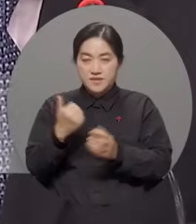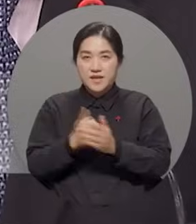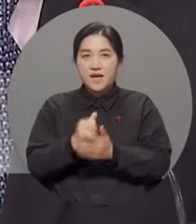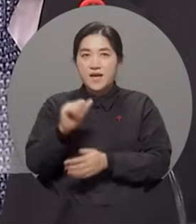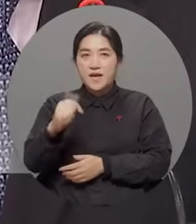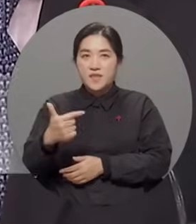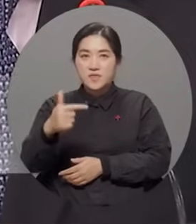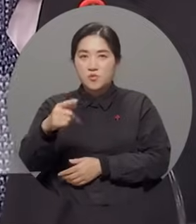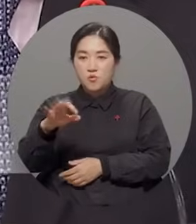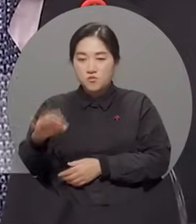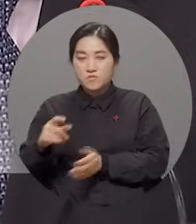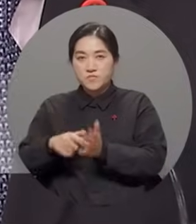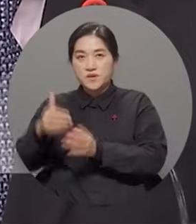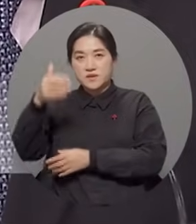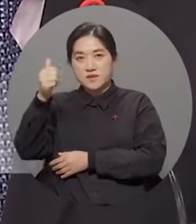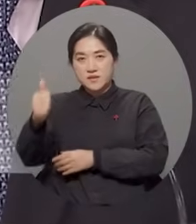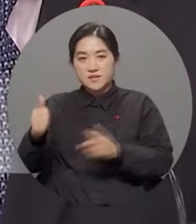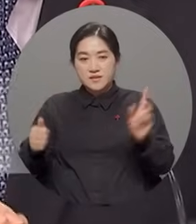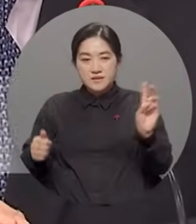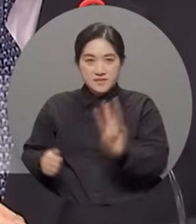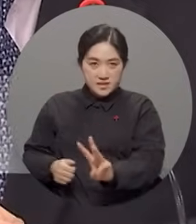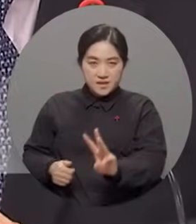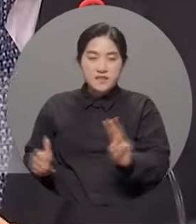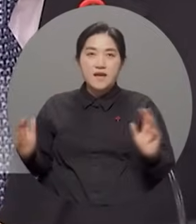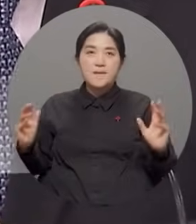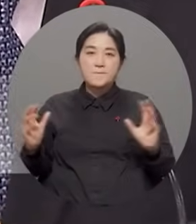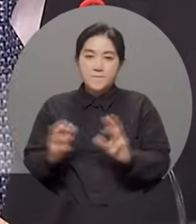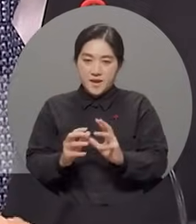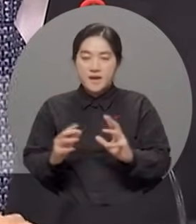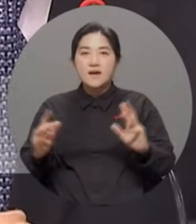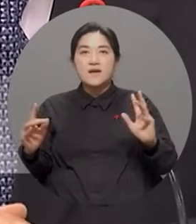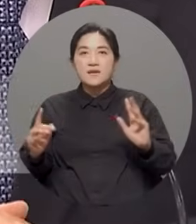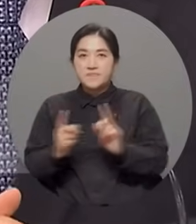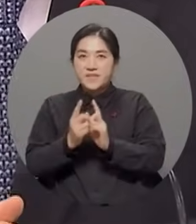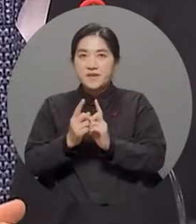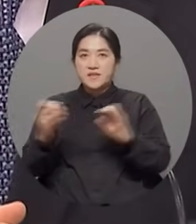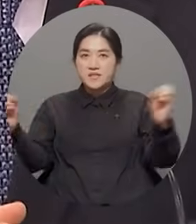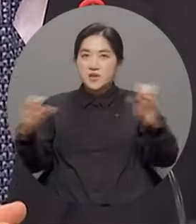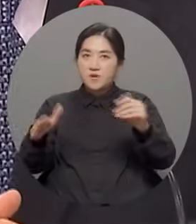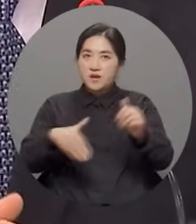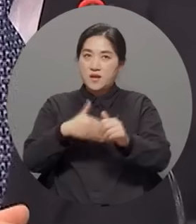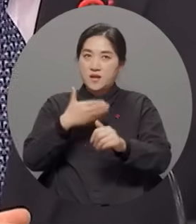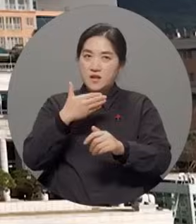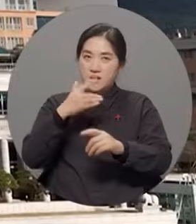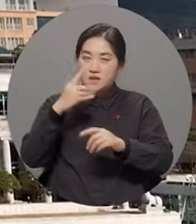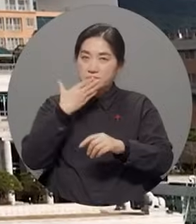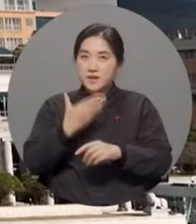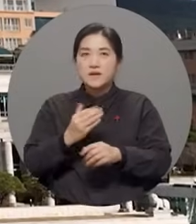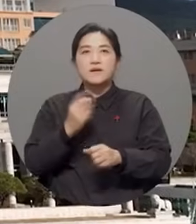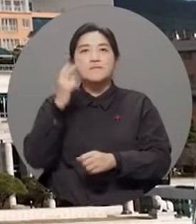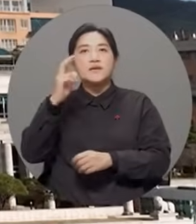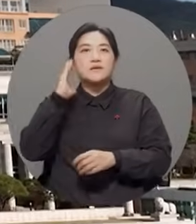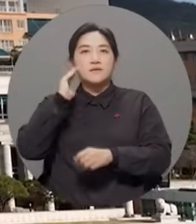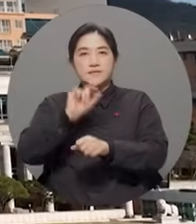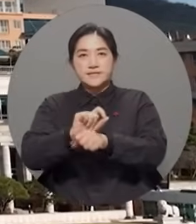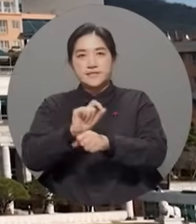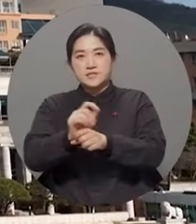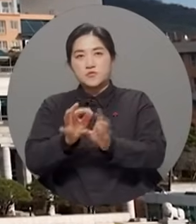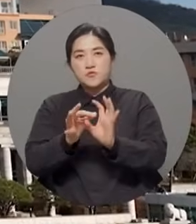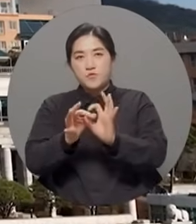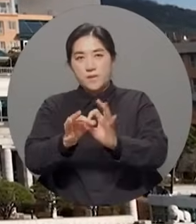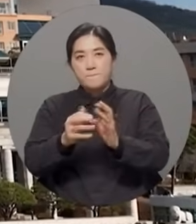한동훈 비대위원장까지 세 사람이 한자리에서 대화하는 모습도 연출될 가능성이 있습니다. 대통령실